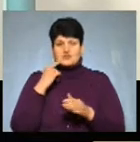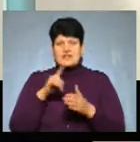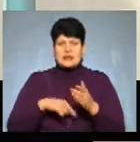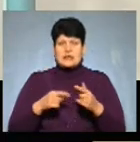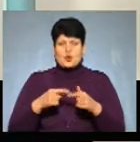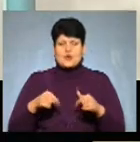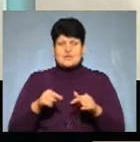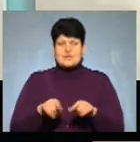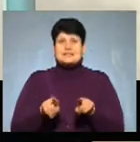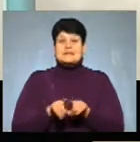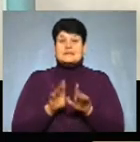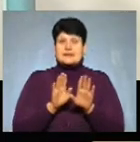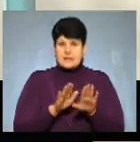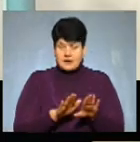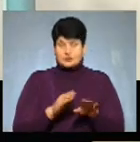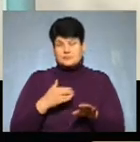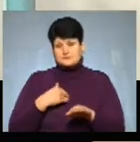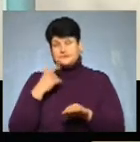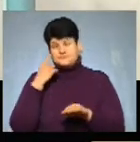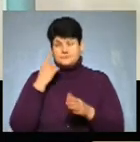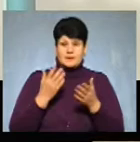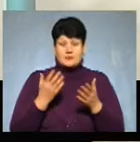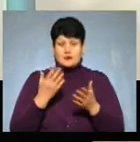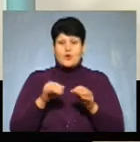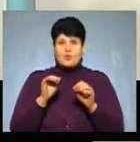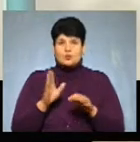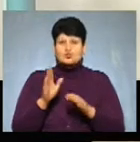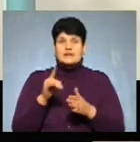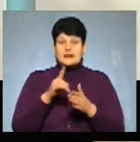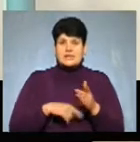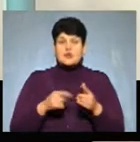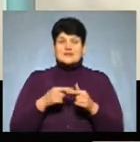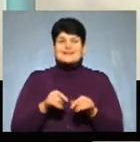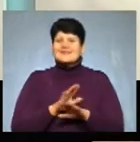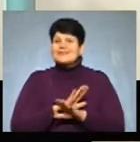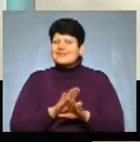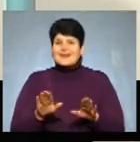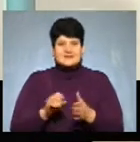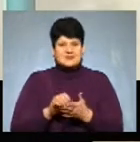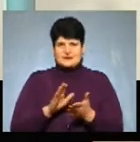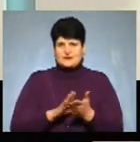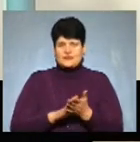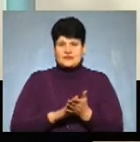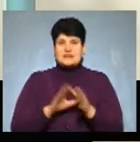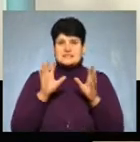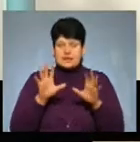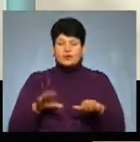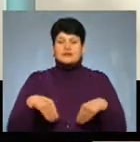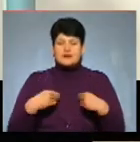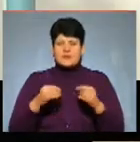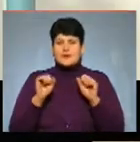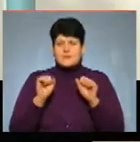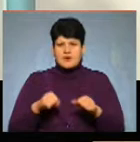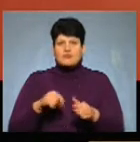організації. Також ми припускаємо, що можуть бути релігійні організації, які не зареєстровані, адже закон дає право